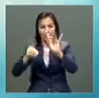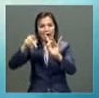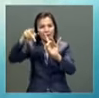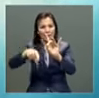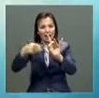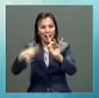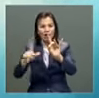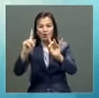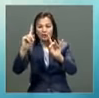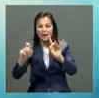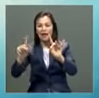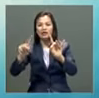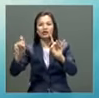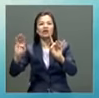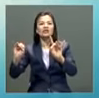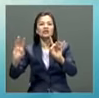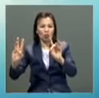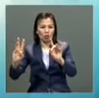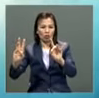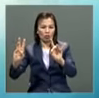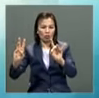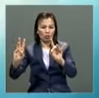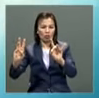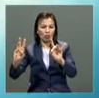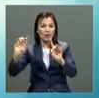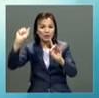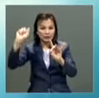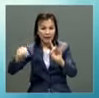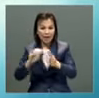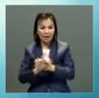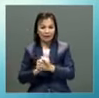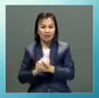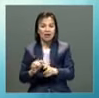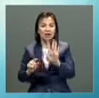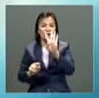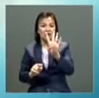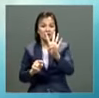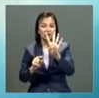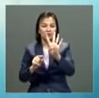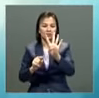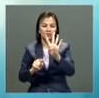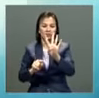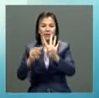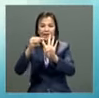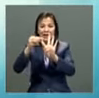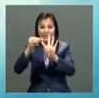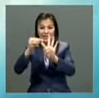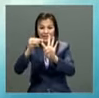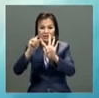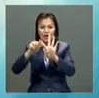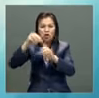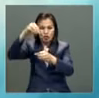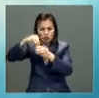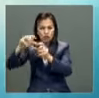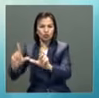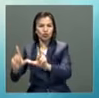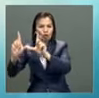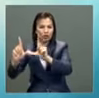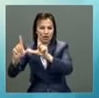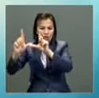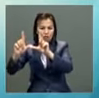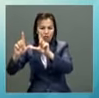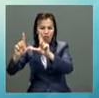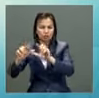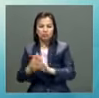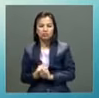แล้วเสียชีวิตไปแล้ว146คนนะครับแล้วก็1ใน4ของผู้ติดเชื้ออยู่ในกรุงโตเกียวที่เ